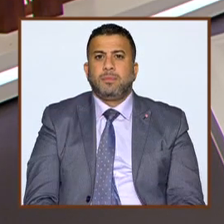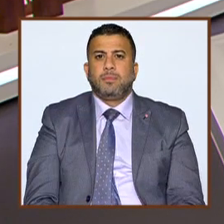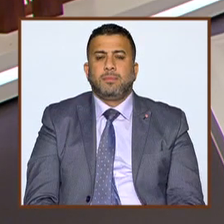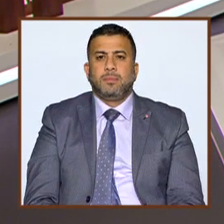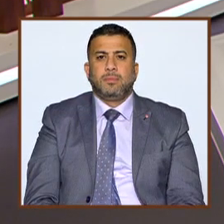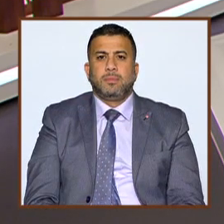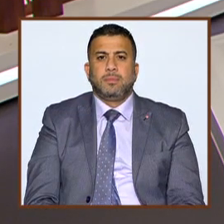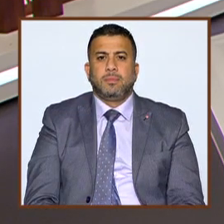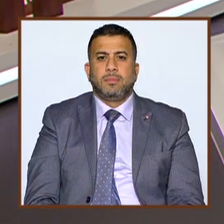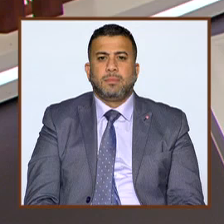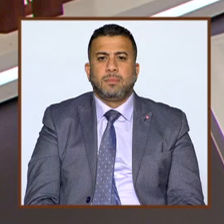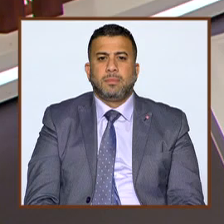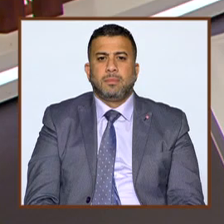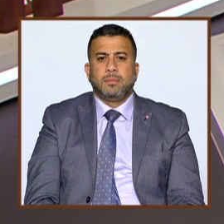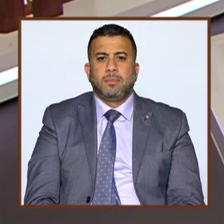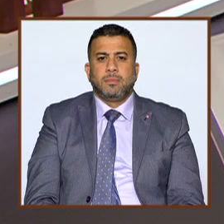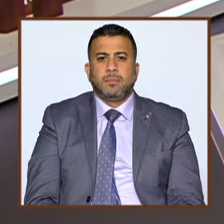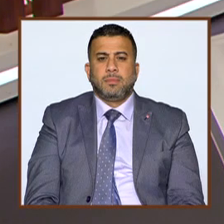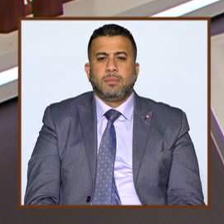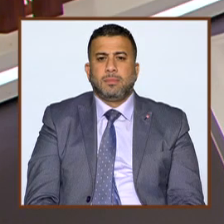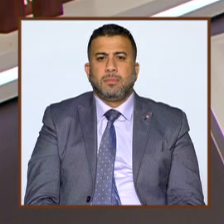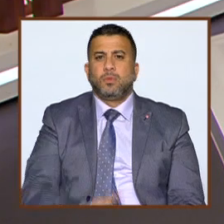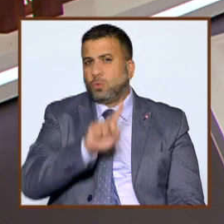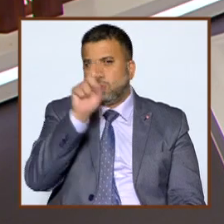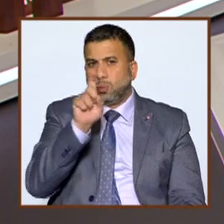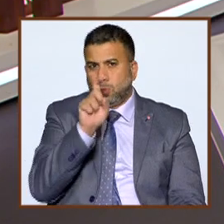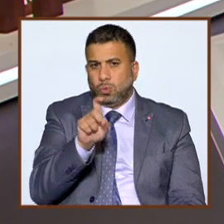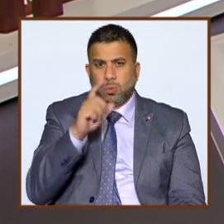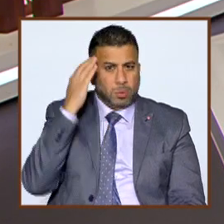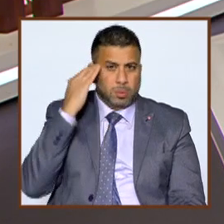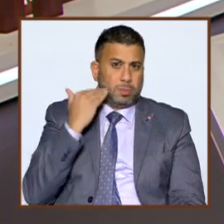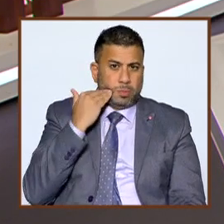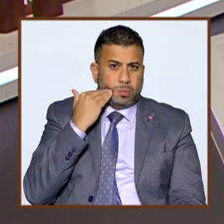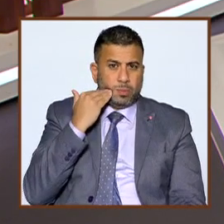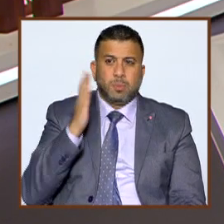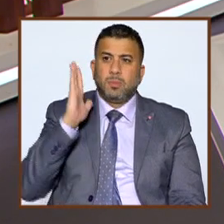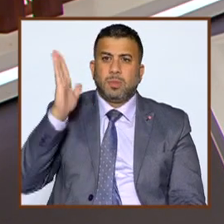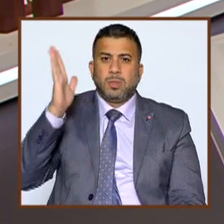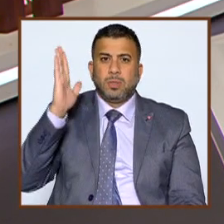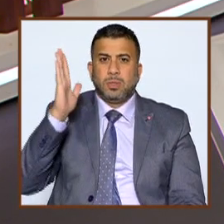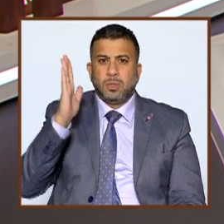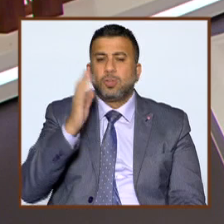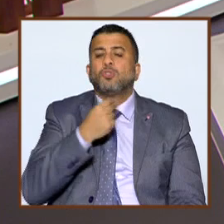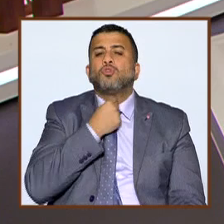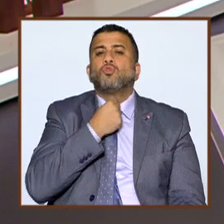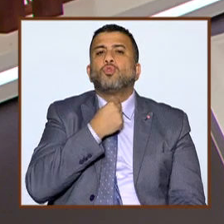عليك، سؤال يخص أخت مسافرة بإذن الواحد الأحد بفجر يوم